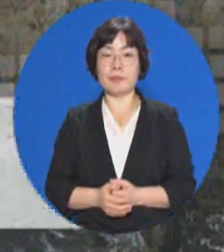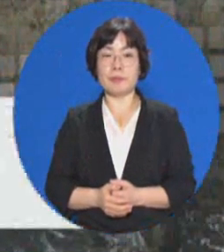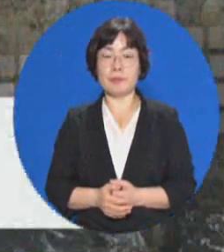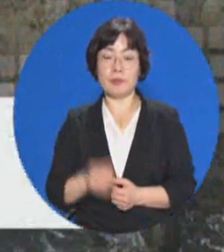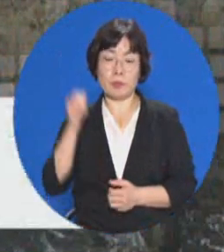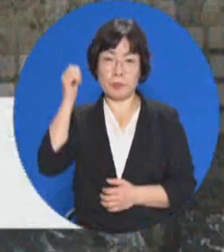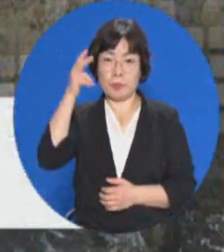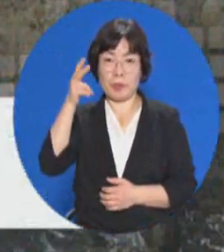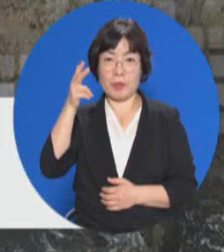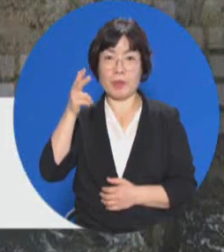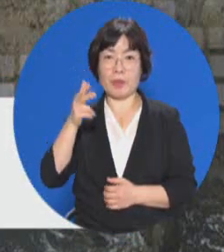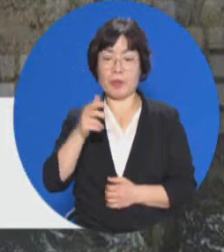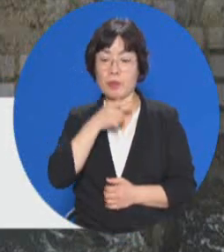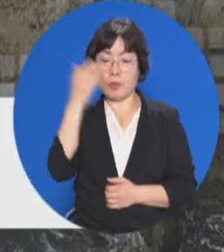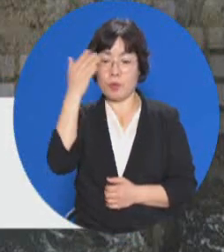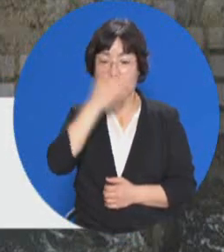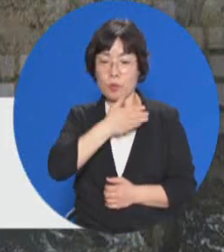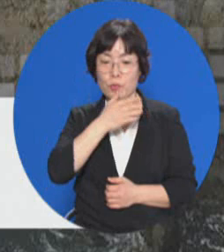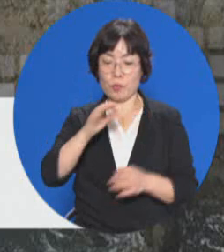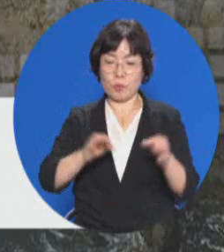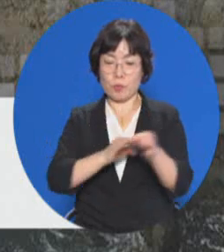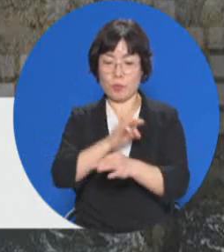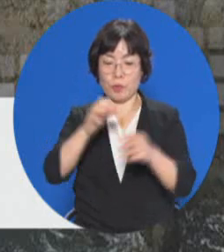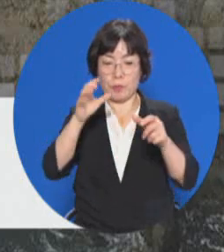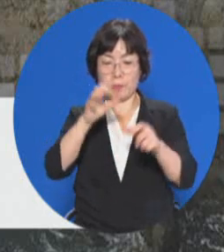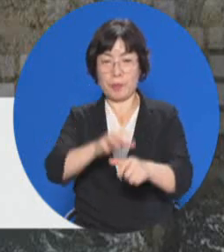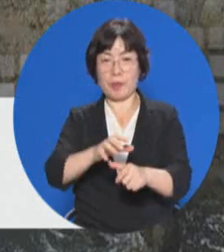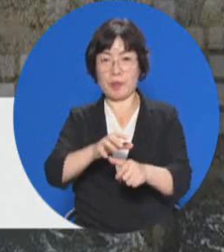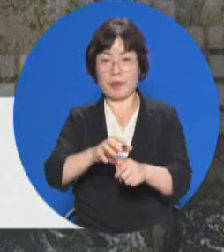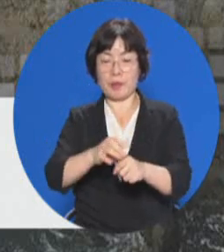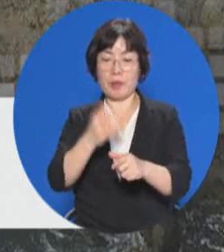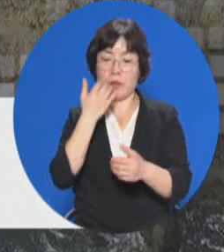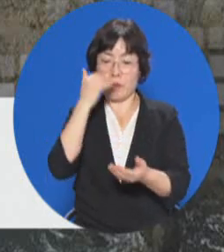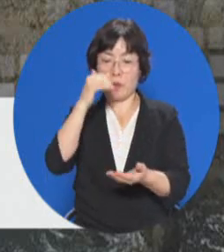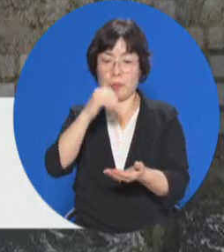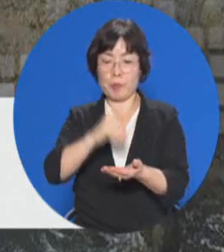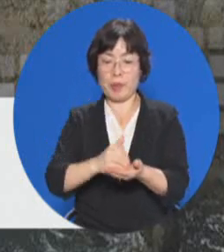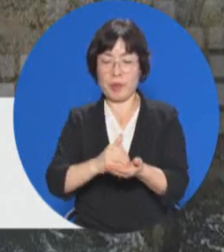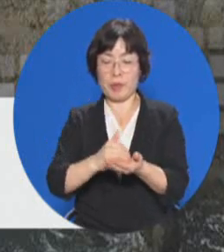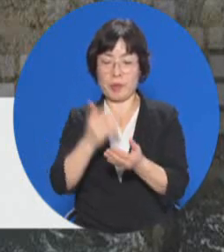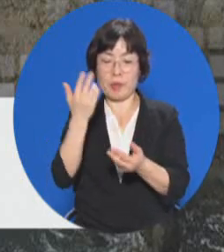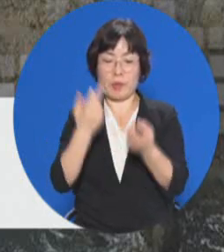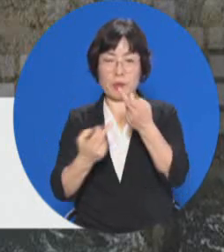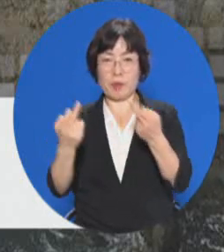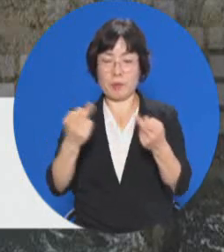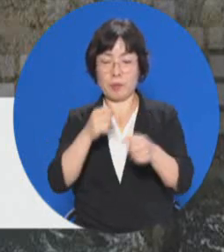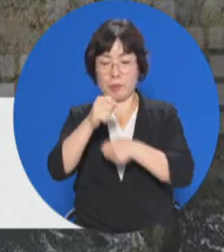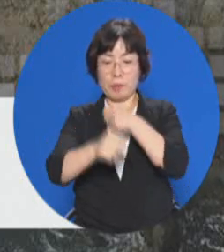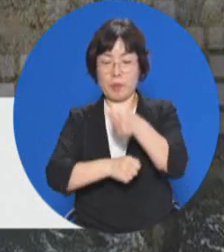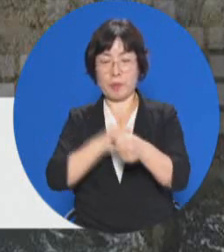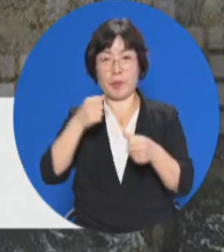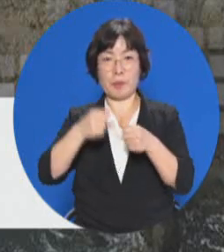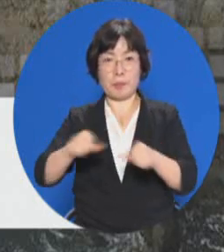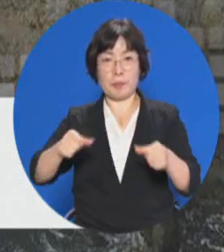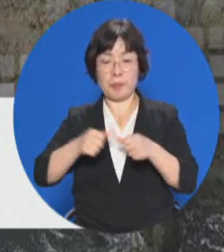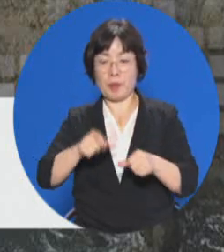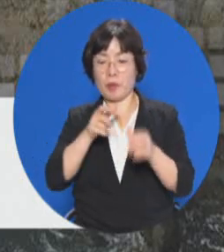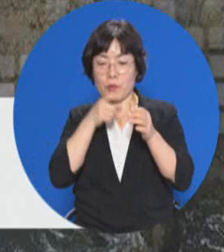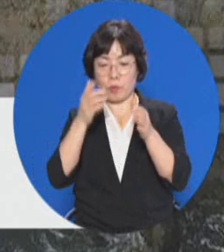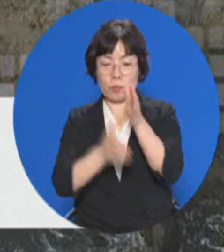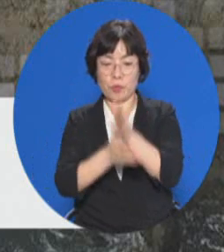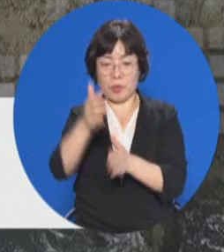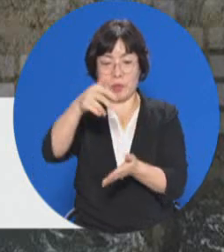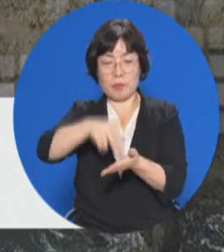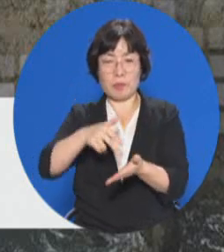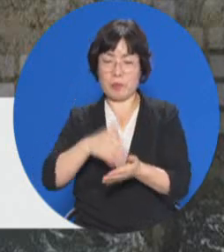한 리조트 업체가 여수 특화 경관지구의 갯바위와 산림을 무분별하게 훼손하는데도 여수시는 미온적으로 대응하고